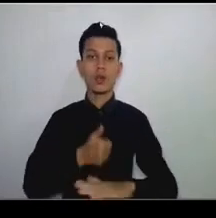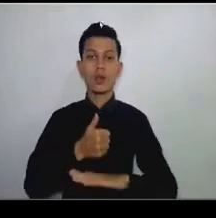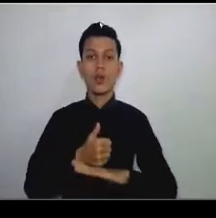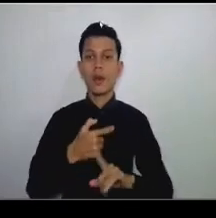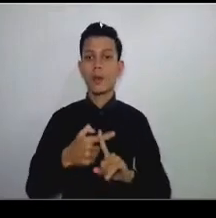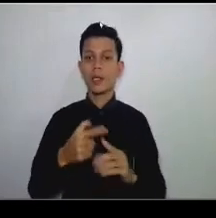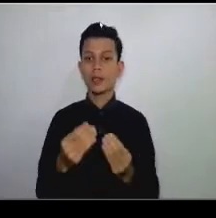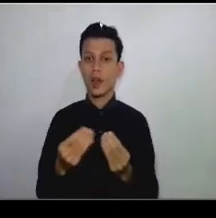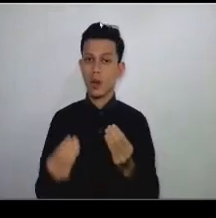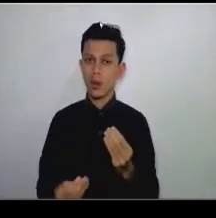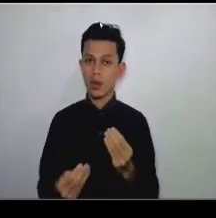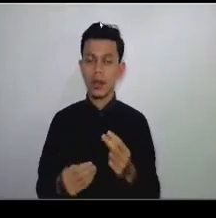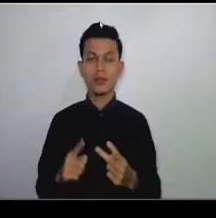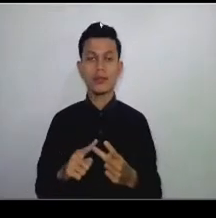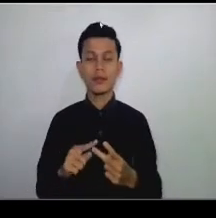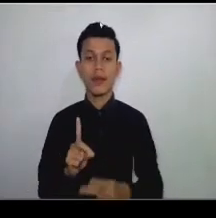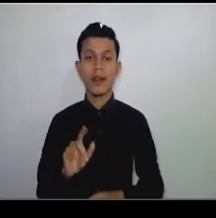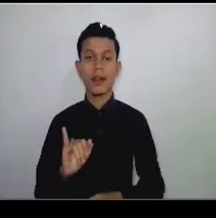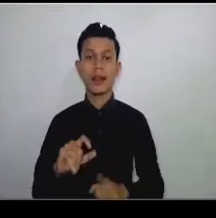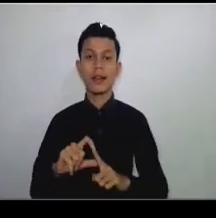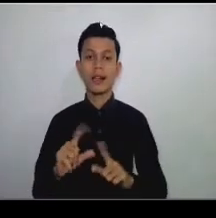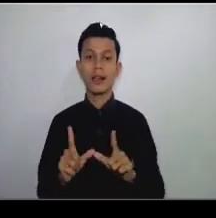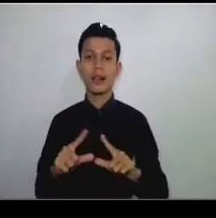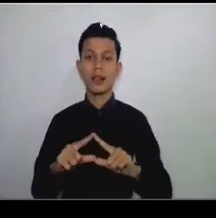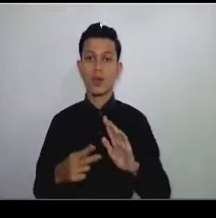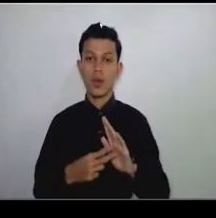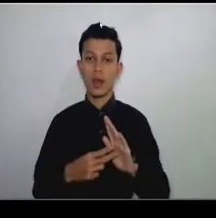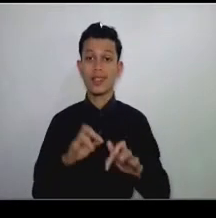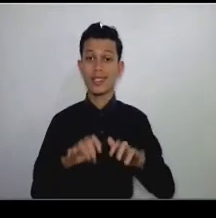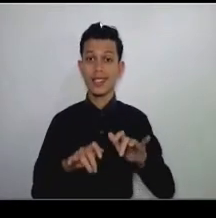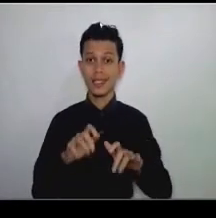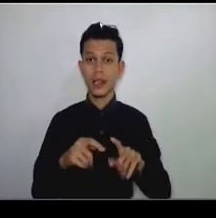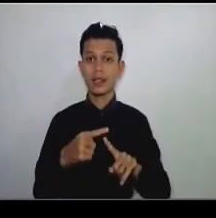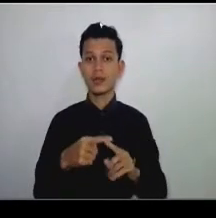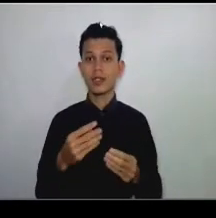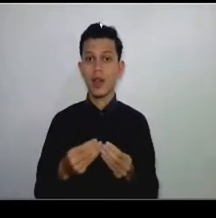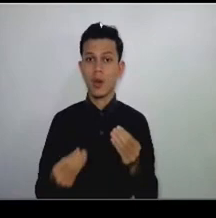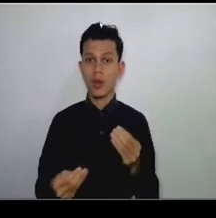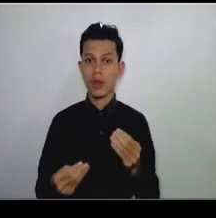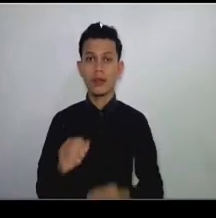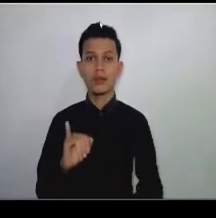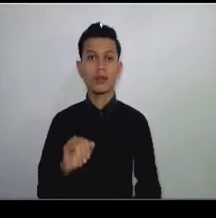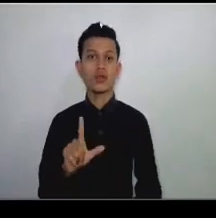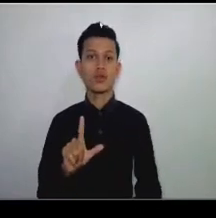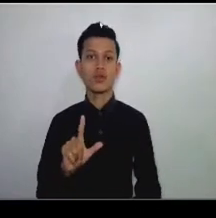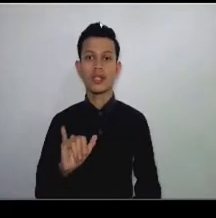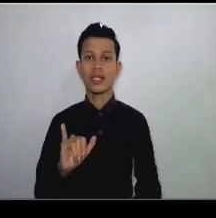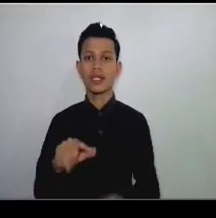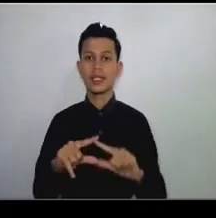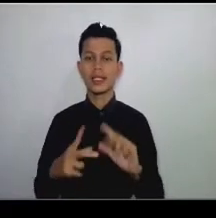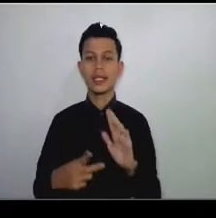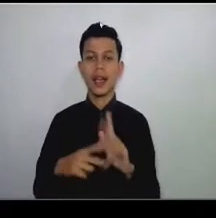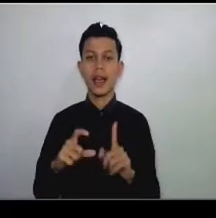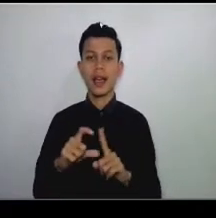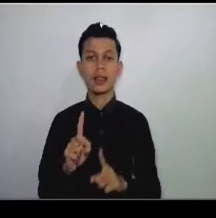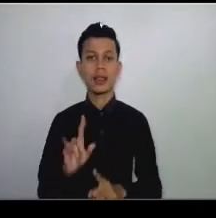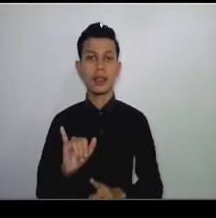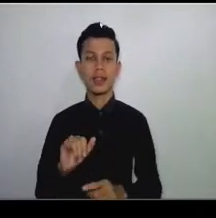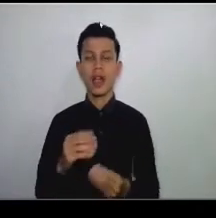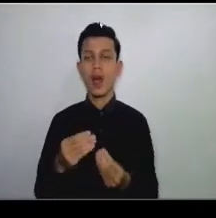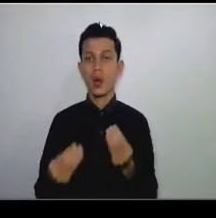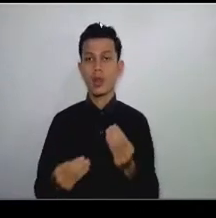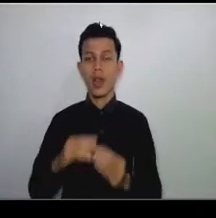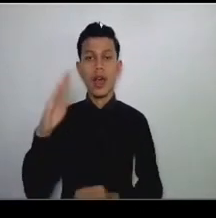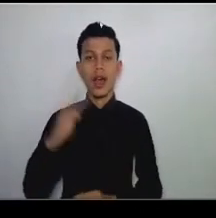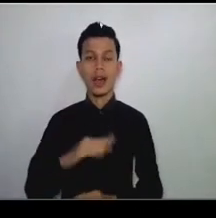anggota Ridwan Mansur sebagai sekretaris merangkap anggota dan Yuli Andri sebagai anggota pada hari Selasa tanggal